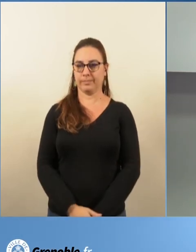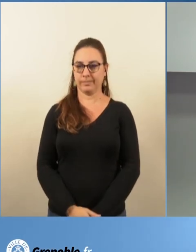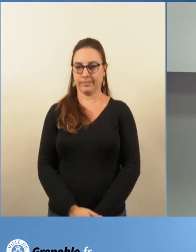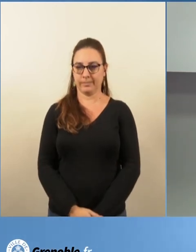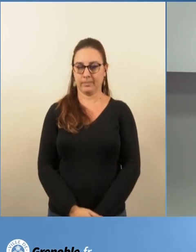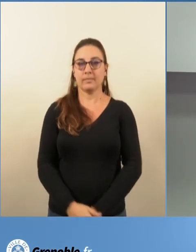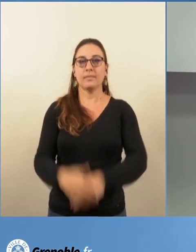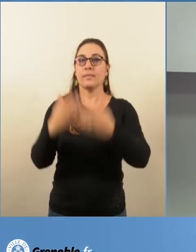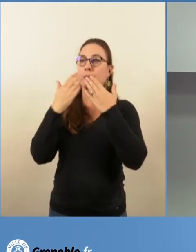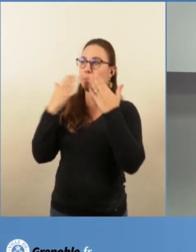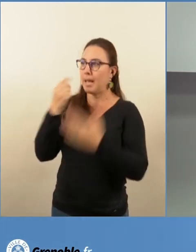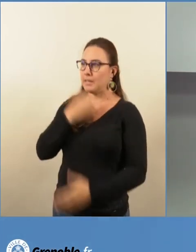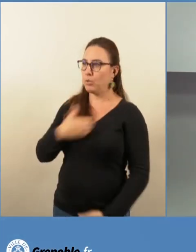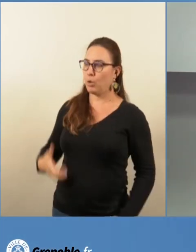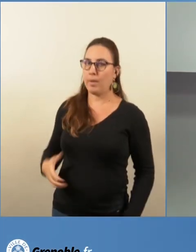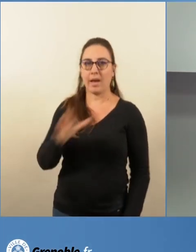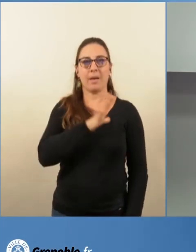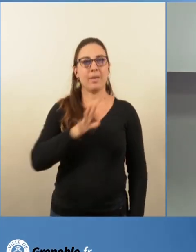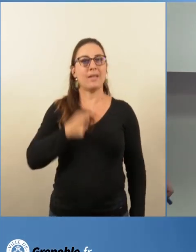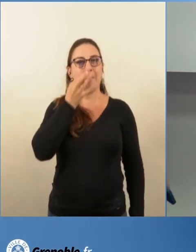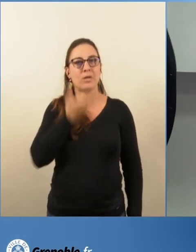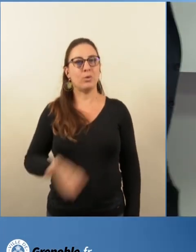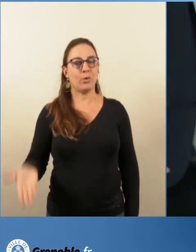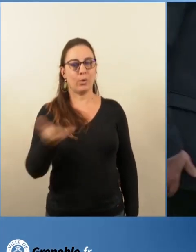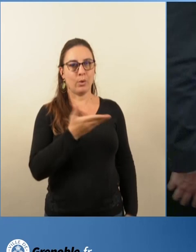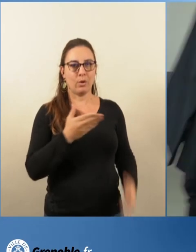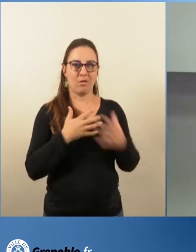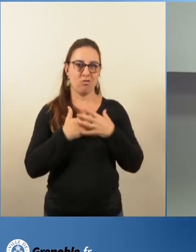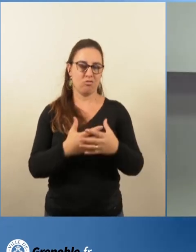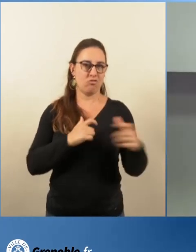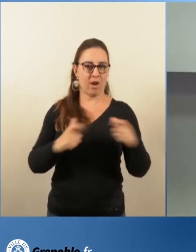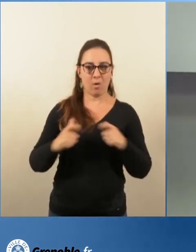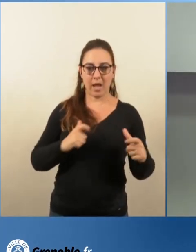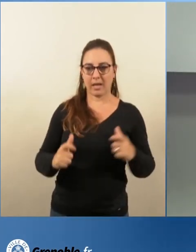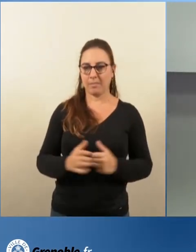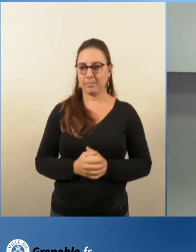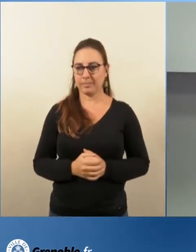merci Monsieur le Maire Mesdames Messieurs chers collègues